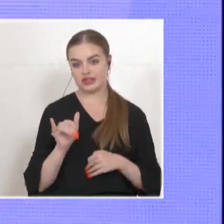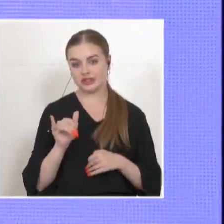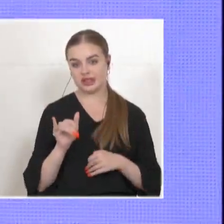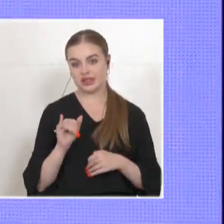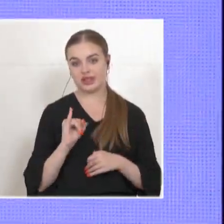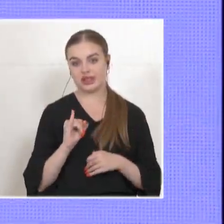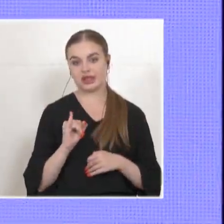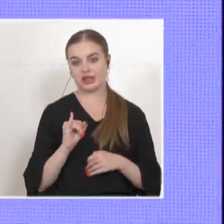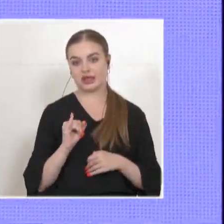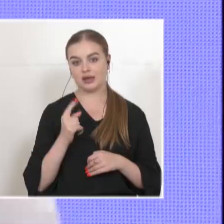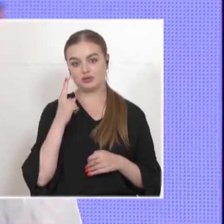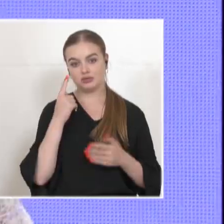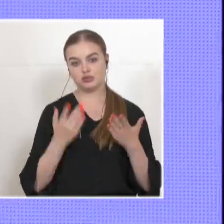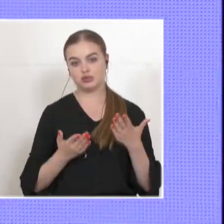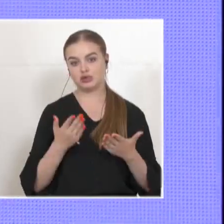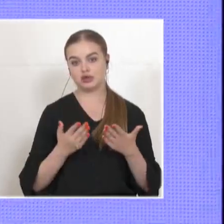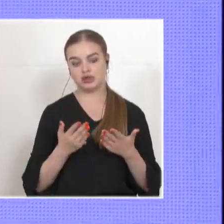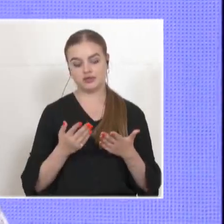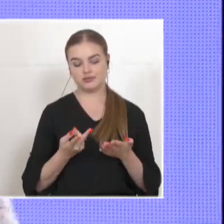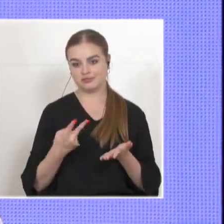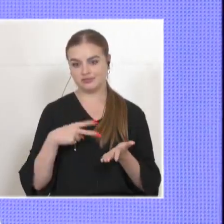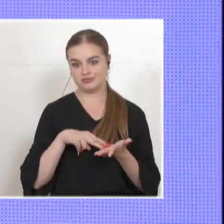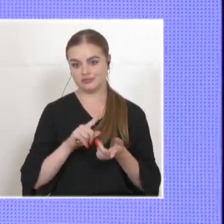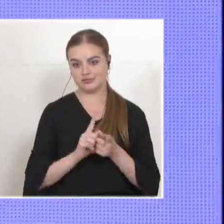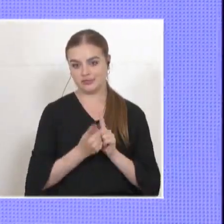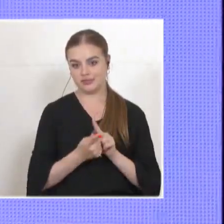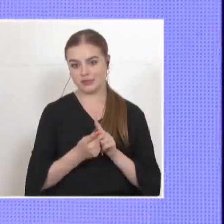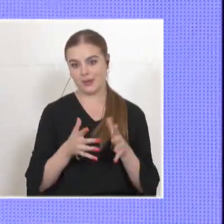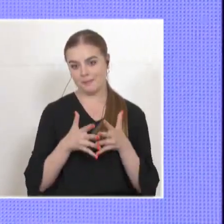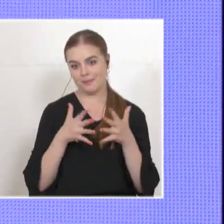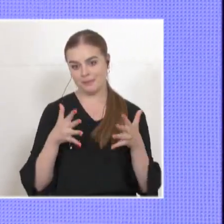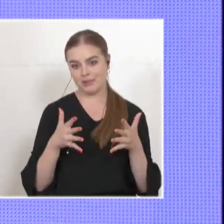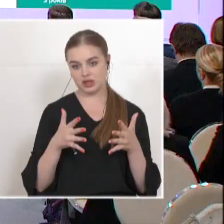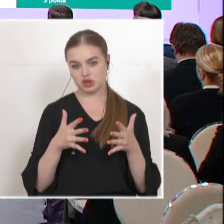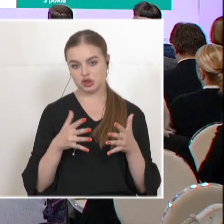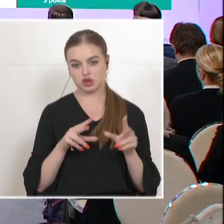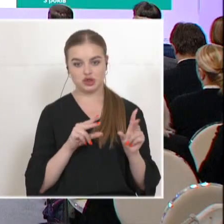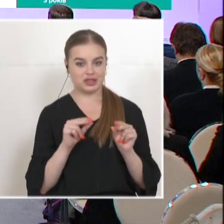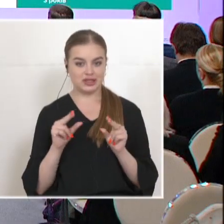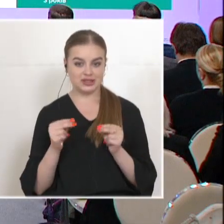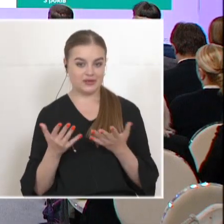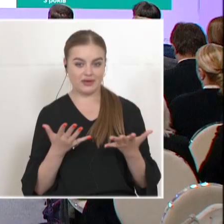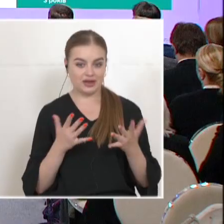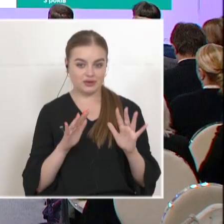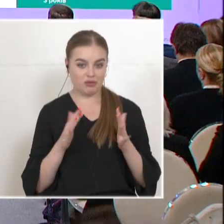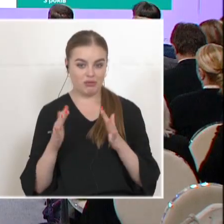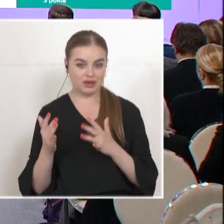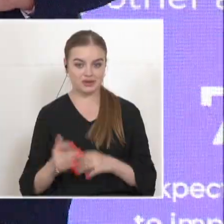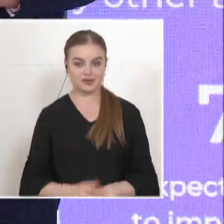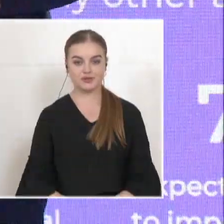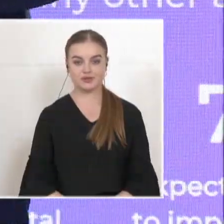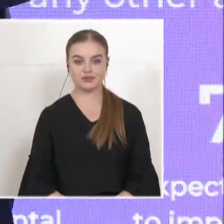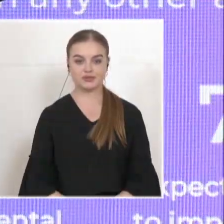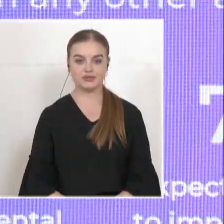і, можливо, ти стаєш більш щасливий в якийсь момент.